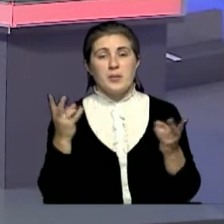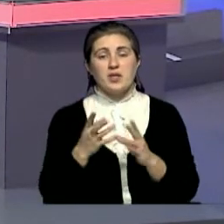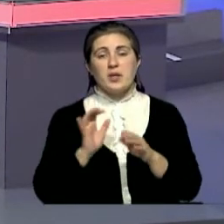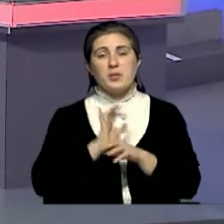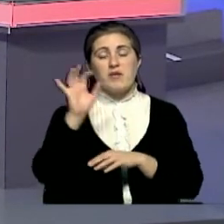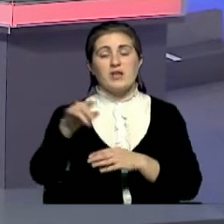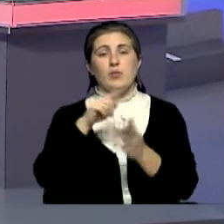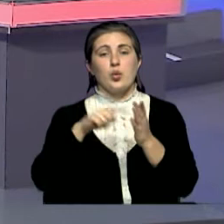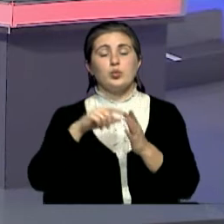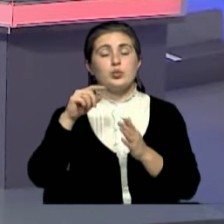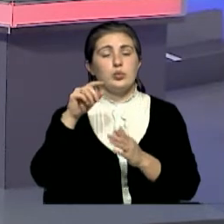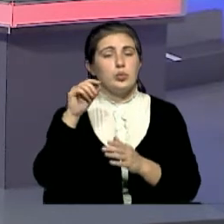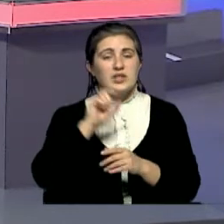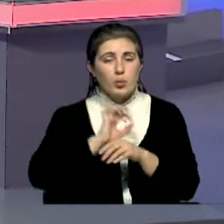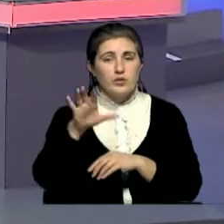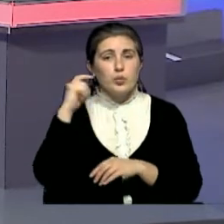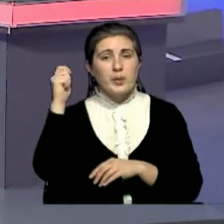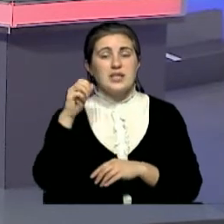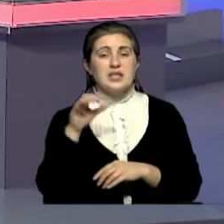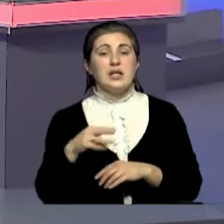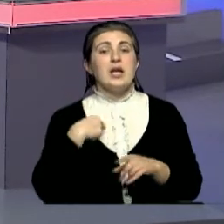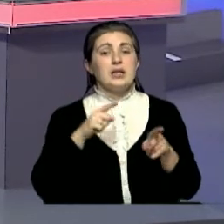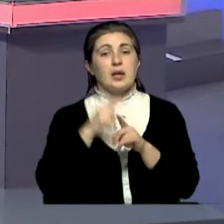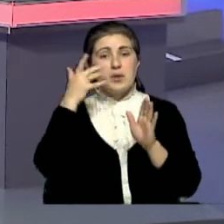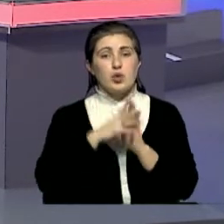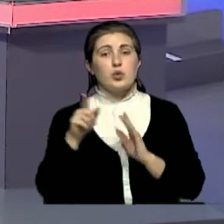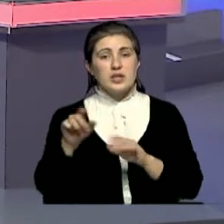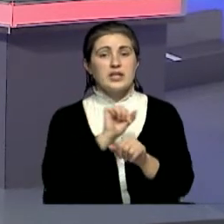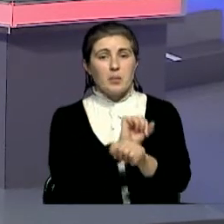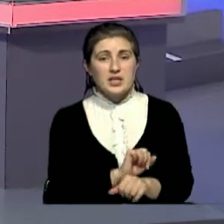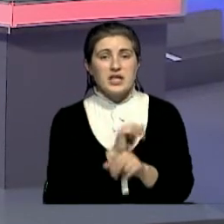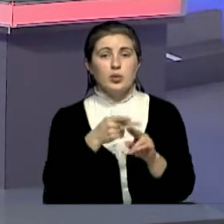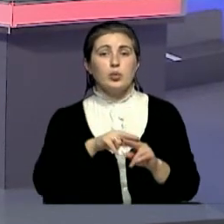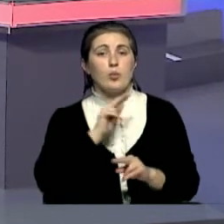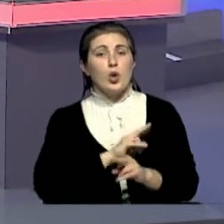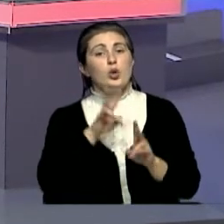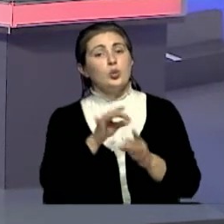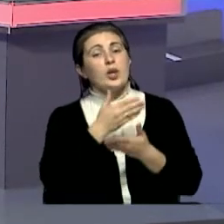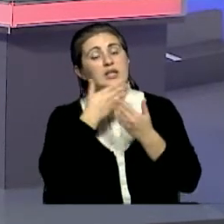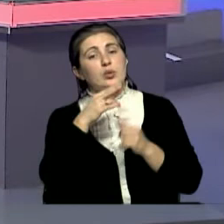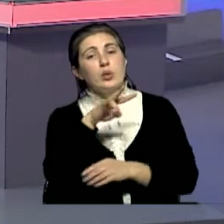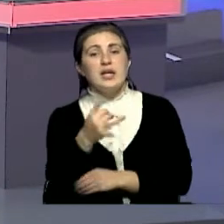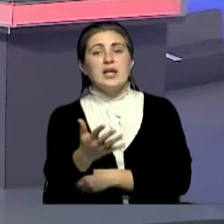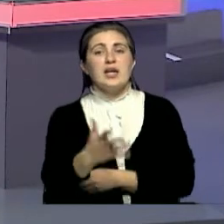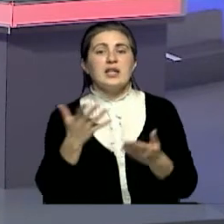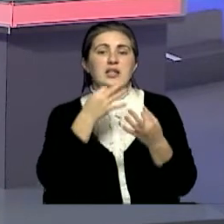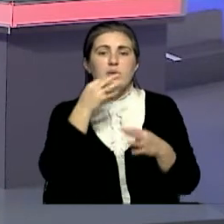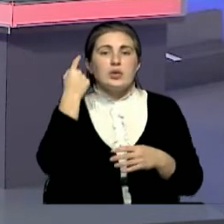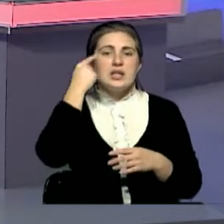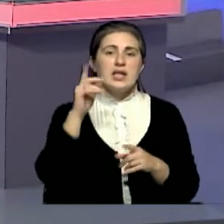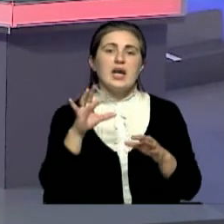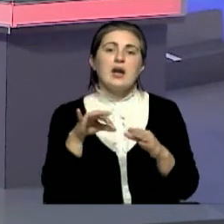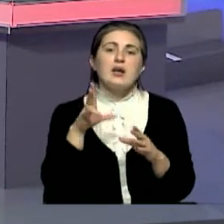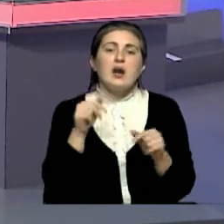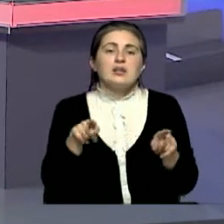Узбекистан и ожидать от них. Ну, я так понимаю, что именно они тормозят вот эту работу, но нету ли каких-нибудь идей как-нибудь